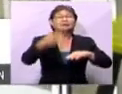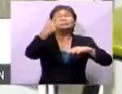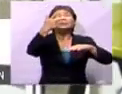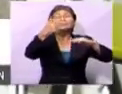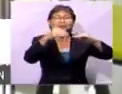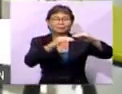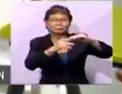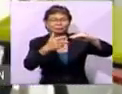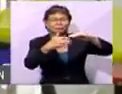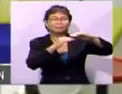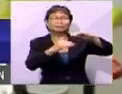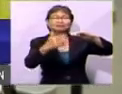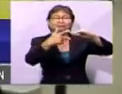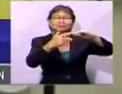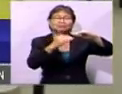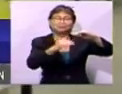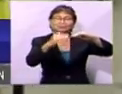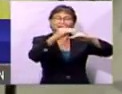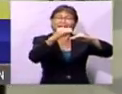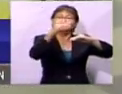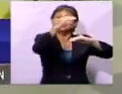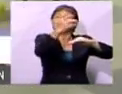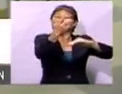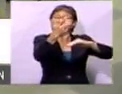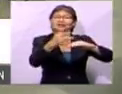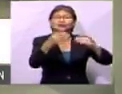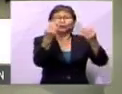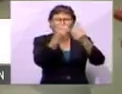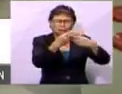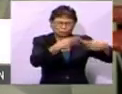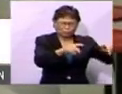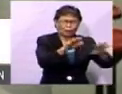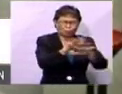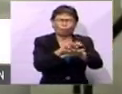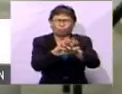tingkat dengan jumlah premis yang lebih banyak